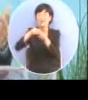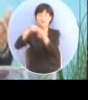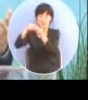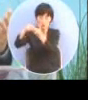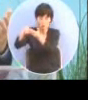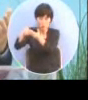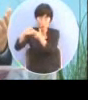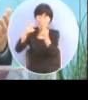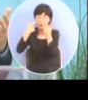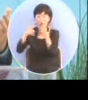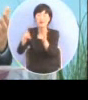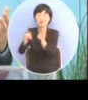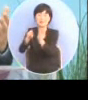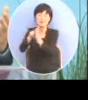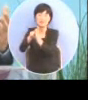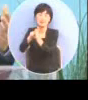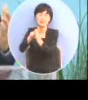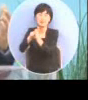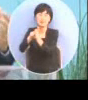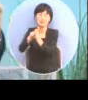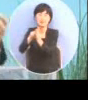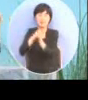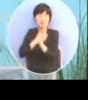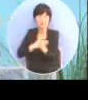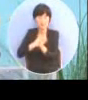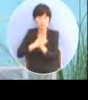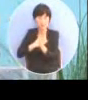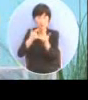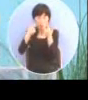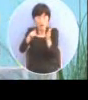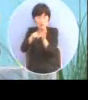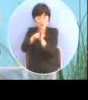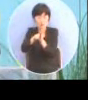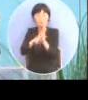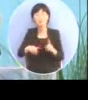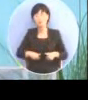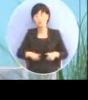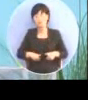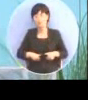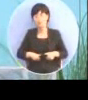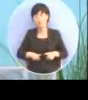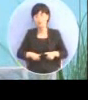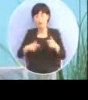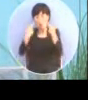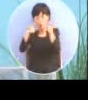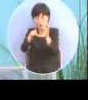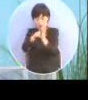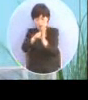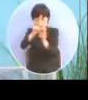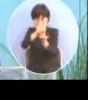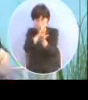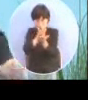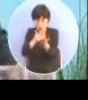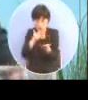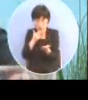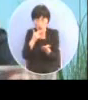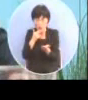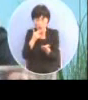đây? Đó là chúng ta tin chắc về sự hướng dẫn của Đức Chúa Trời. Phải tin chắc những điều này các bạn ạ.